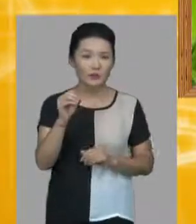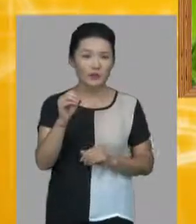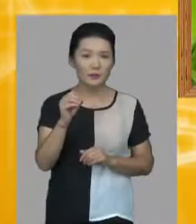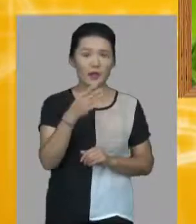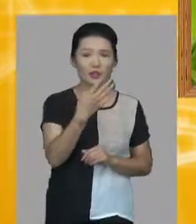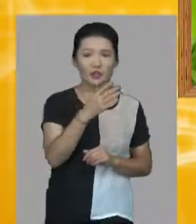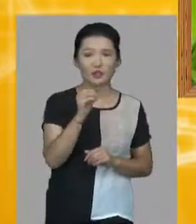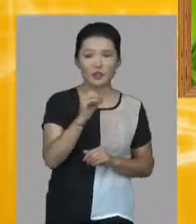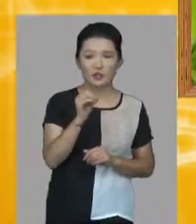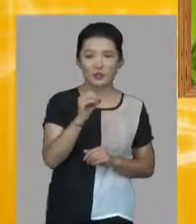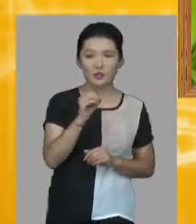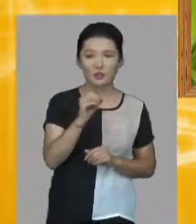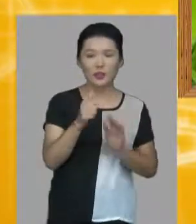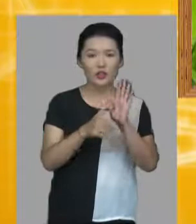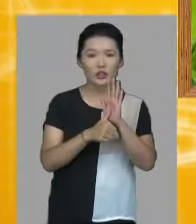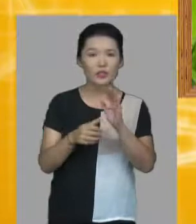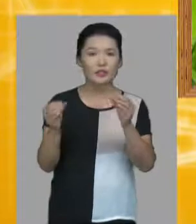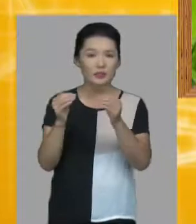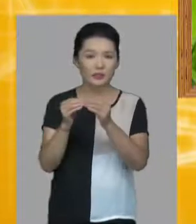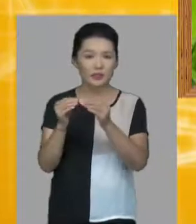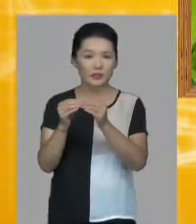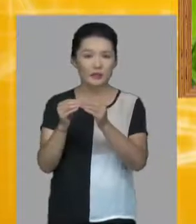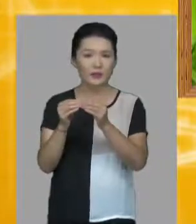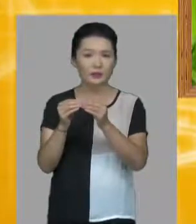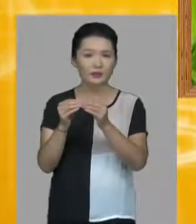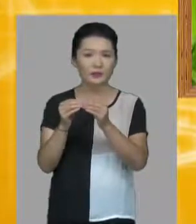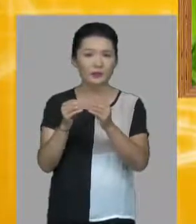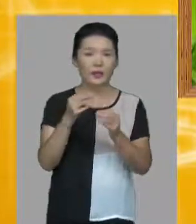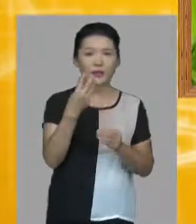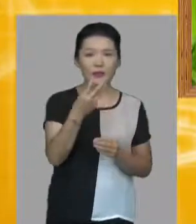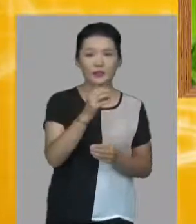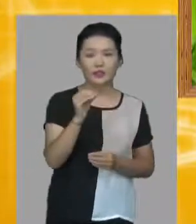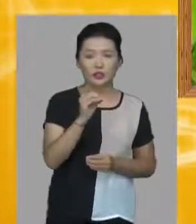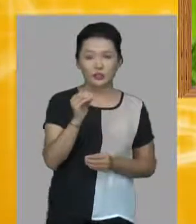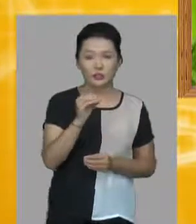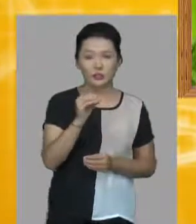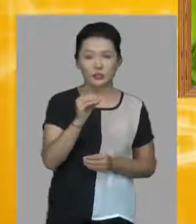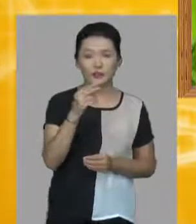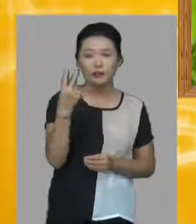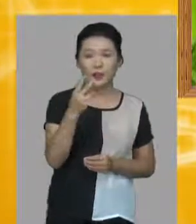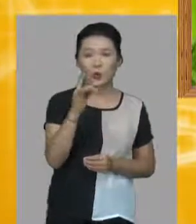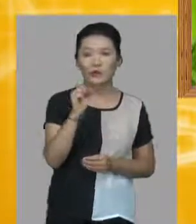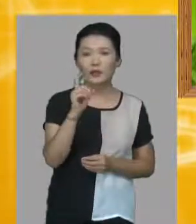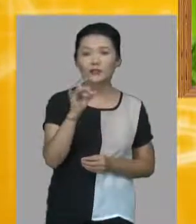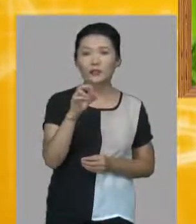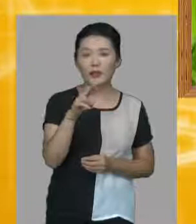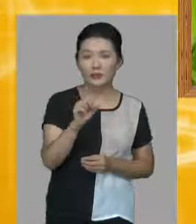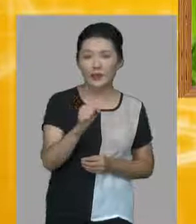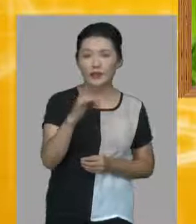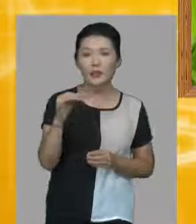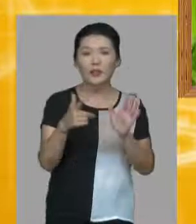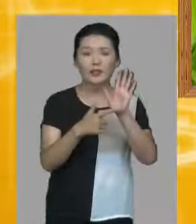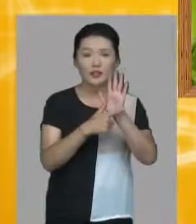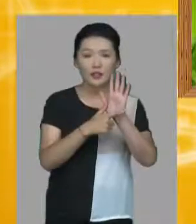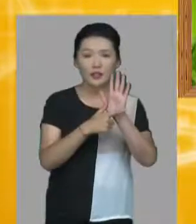4 единицы 6 десятков, 3 единицы 2 разряда и 7